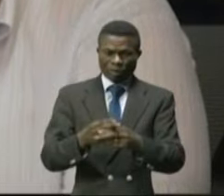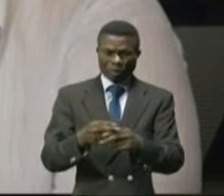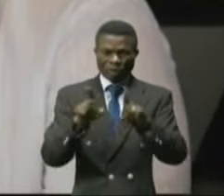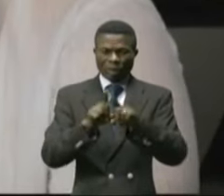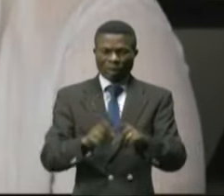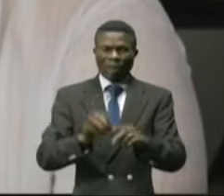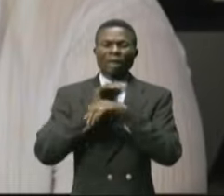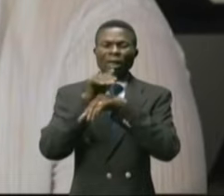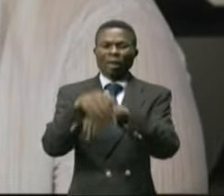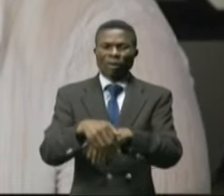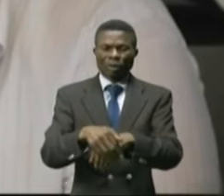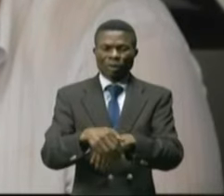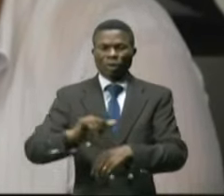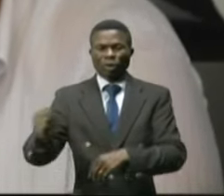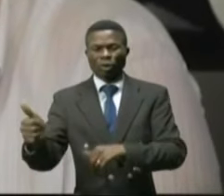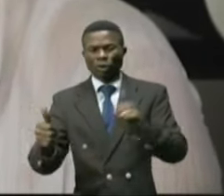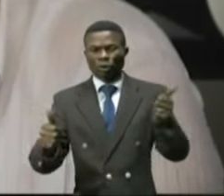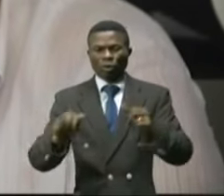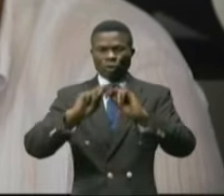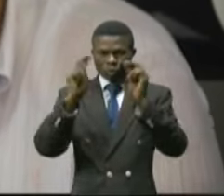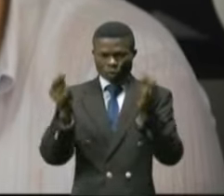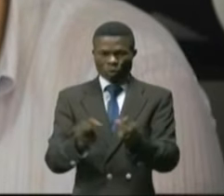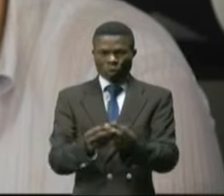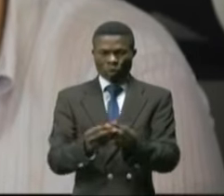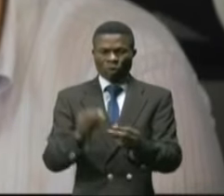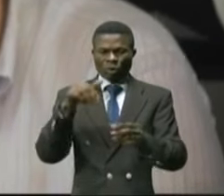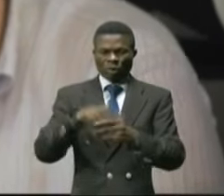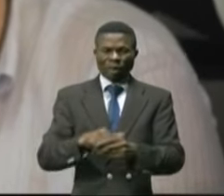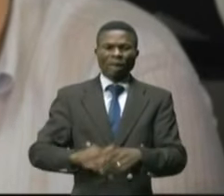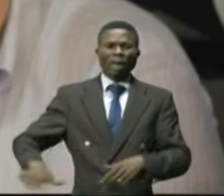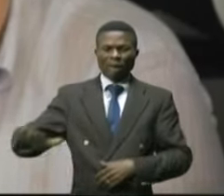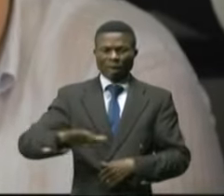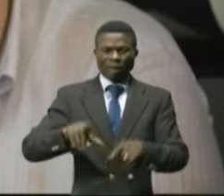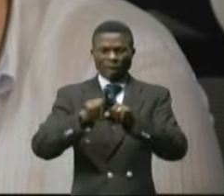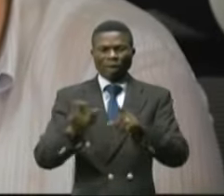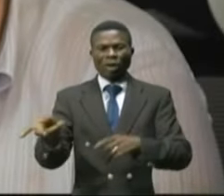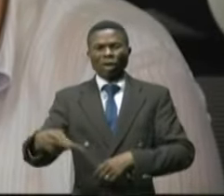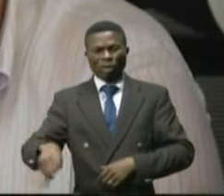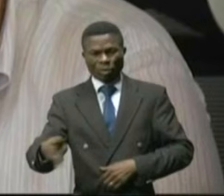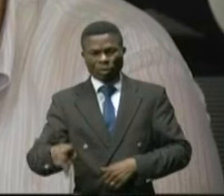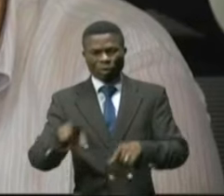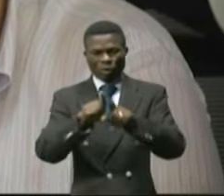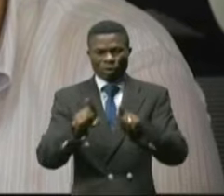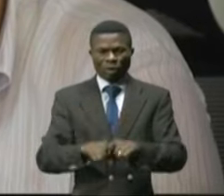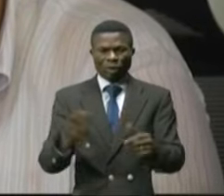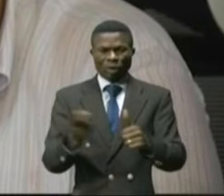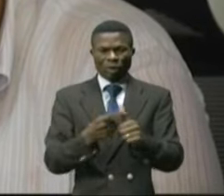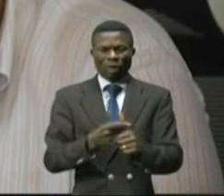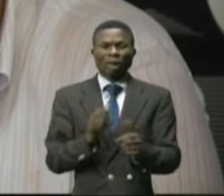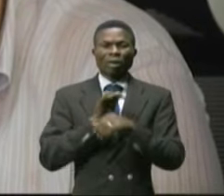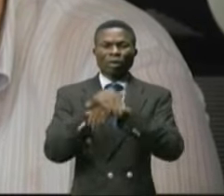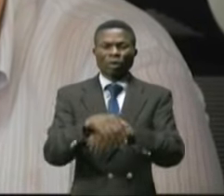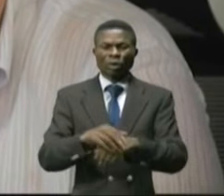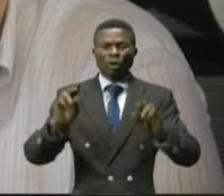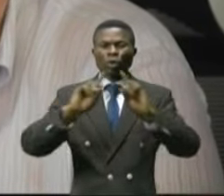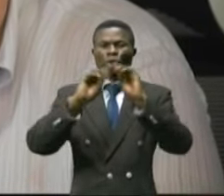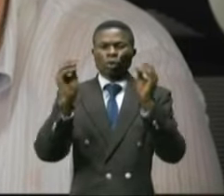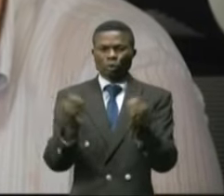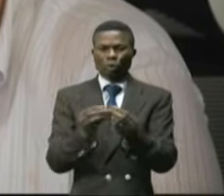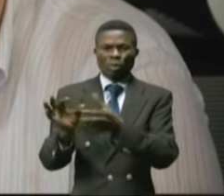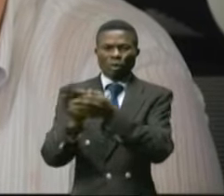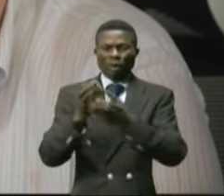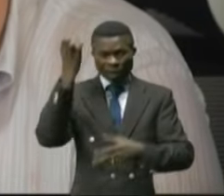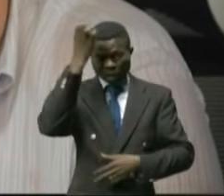l'implication des autres parties prenantes, tant au niveau national que provincial, et aussi surtout l'implication de la délégation de l'Union